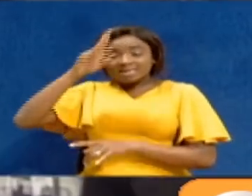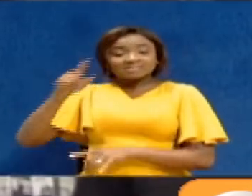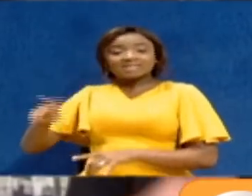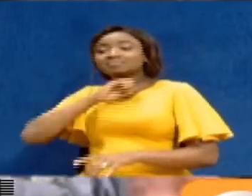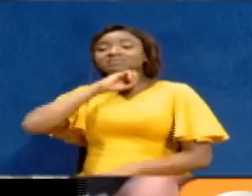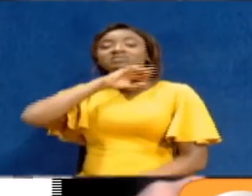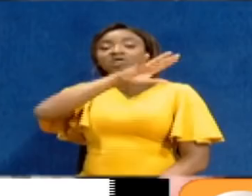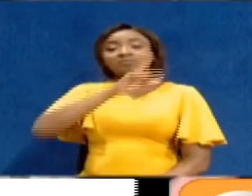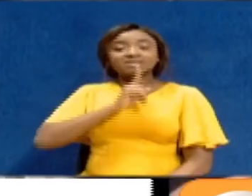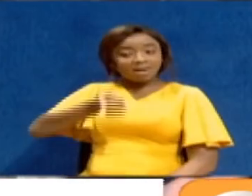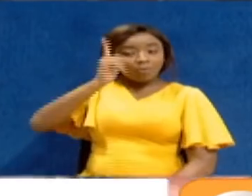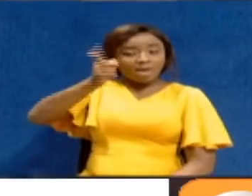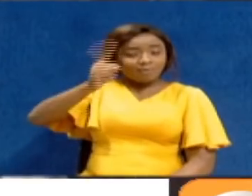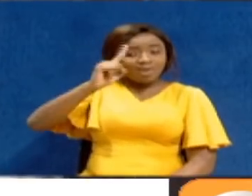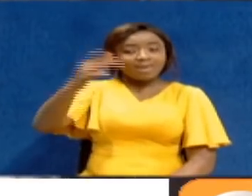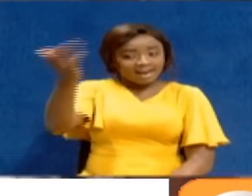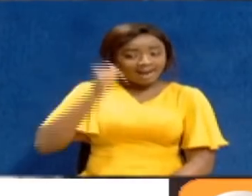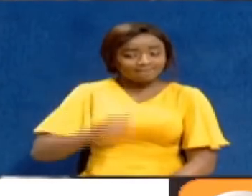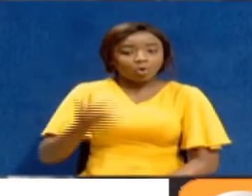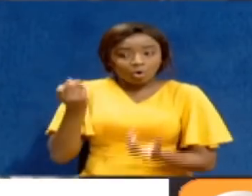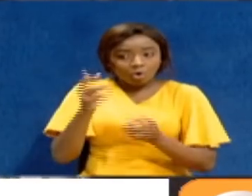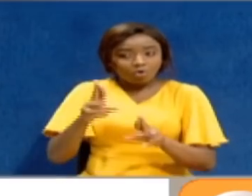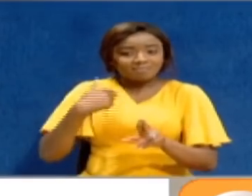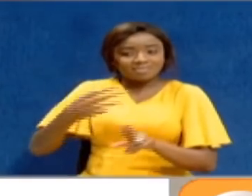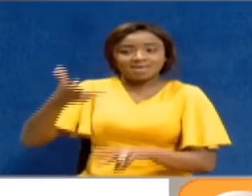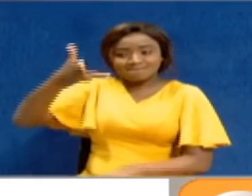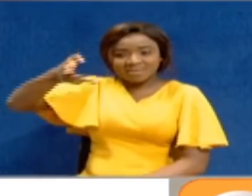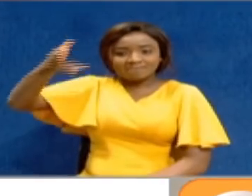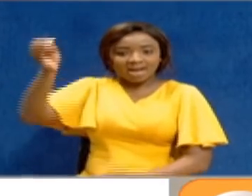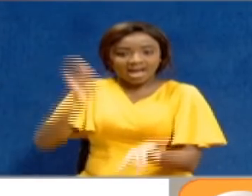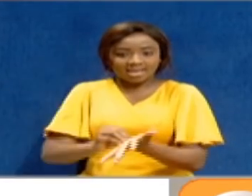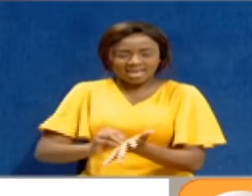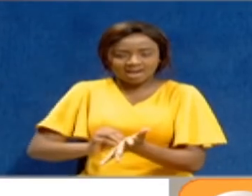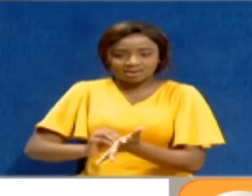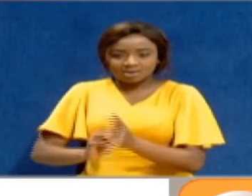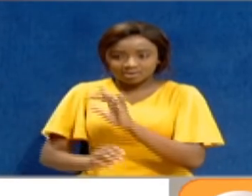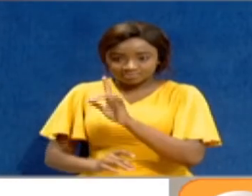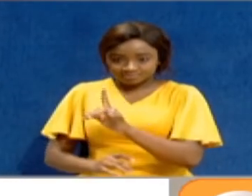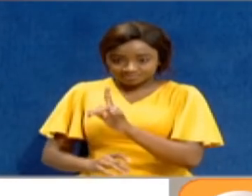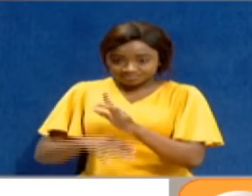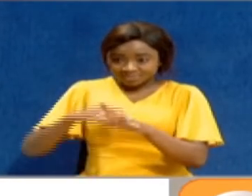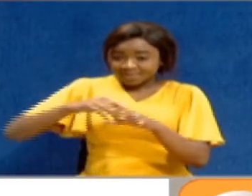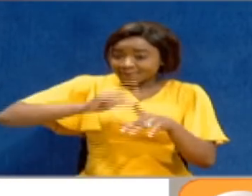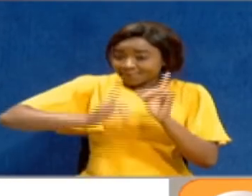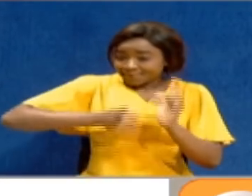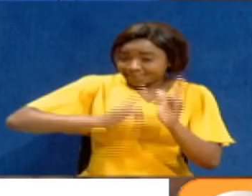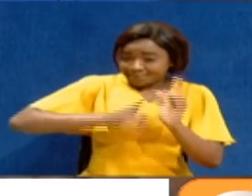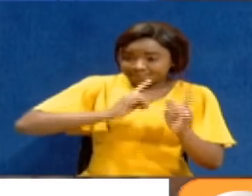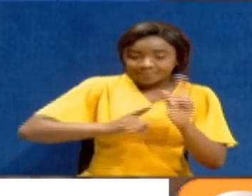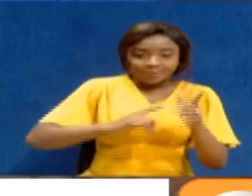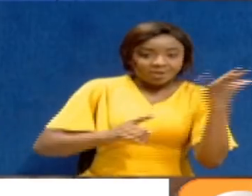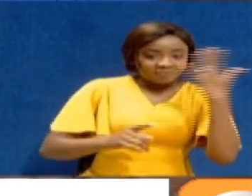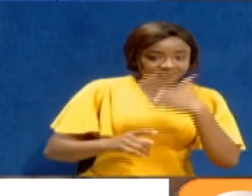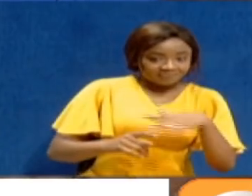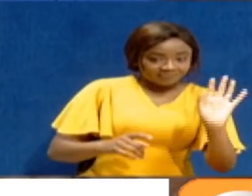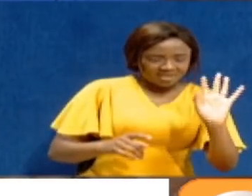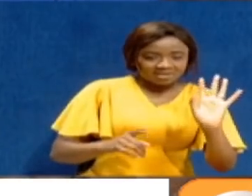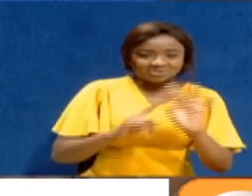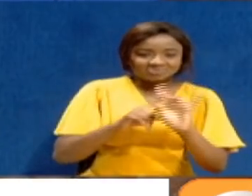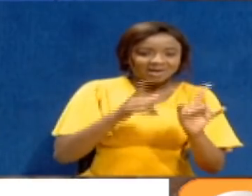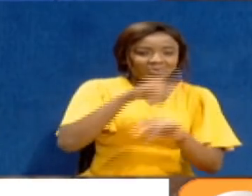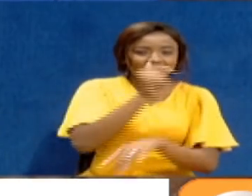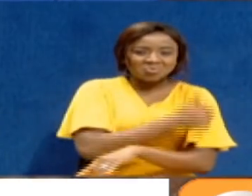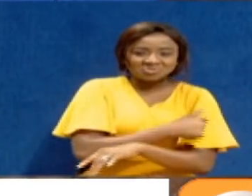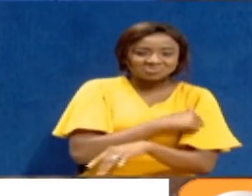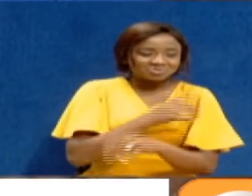Tukafikiri ni mchezo tu mimi jamaa ametoroka. Kwanza namwambia kuja hapa mani kuongeza risasi nyingine. Lifede was rushed to a nearby health facility, but he could not be attended